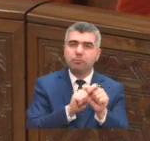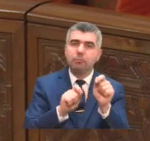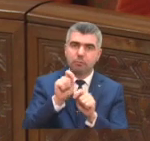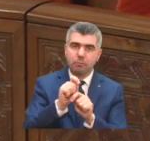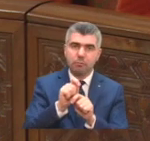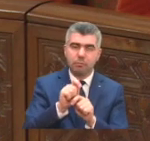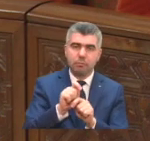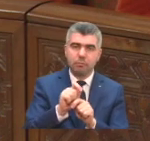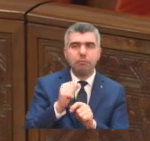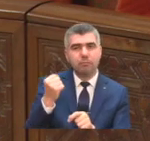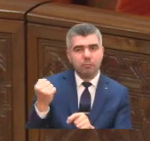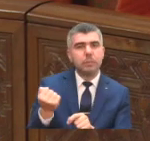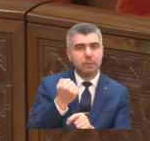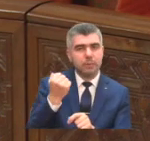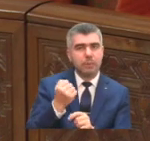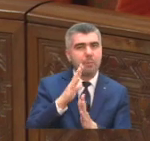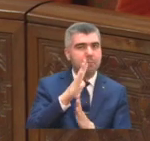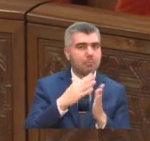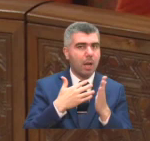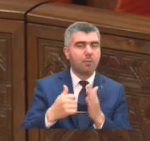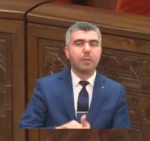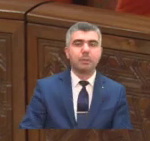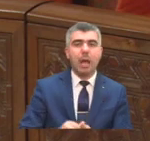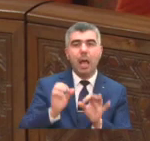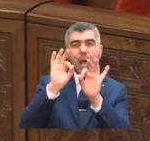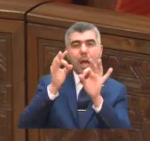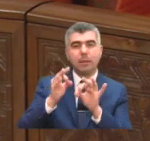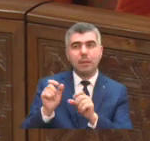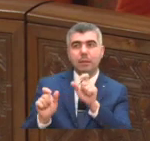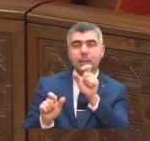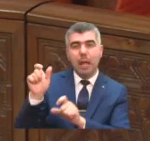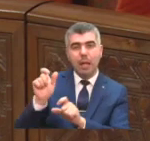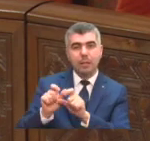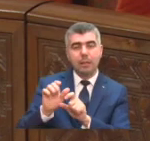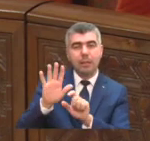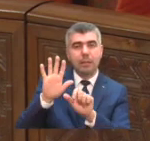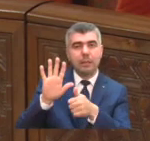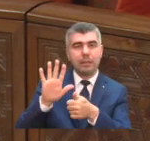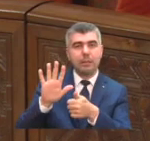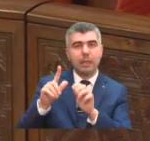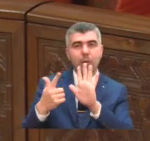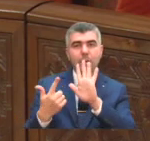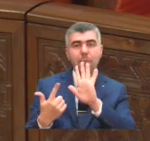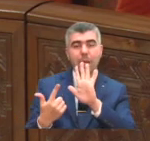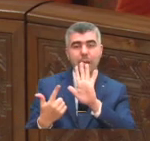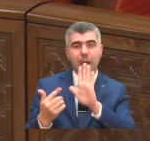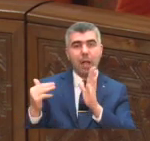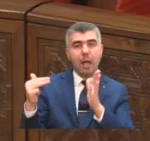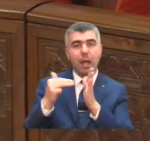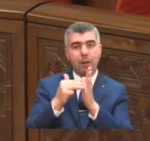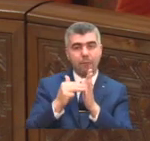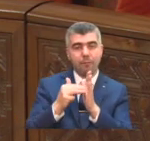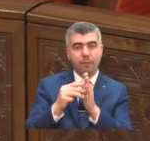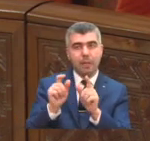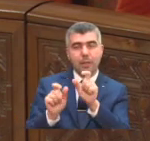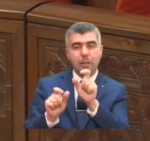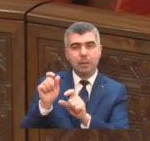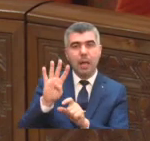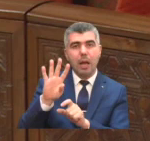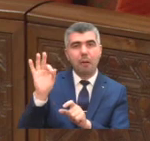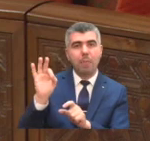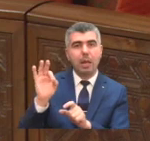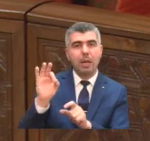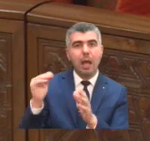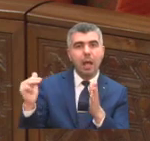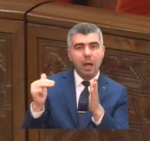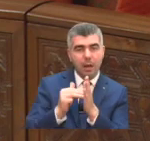البطء في البرنامج. عدد السكان تاع هذه البنايات 76 ألف أسرة اللي تحسنت ظروف العيش ديالهم 40 ألف، أي